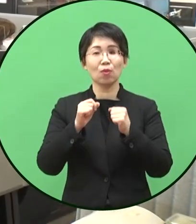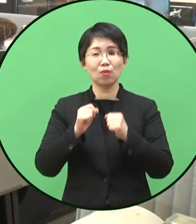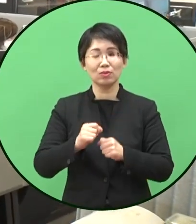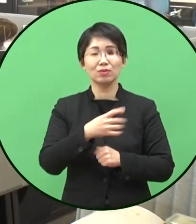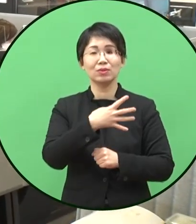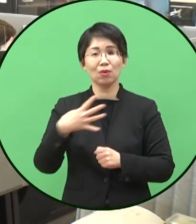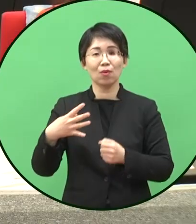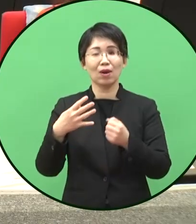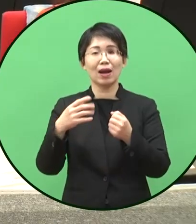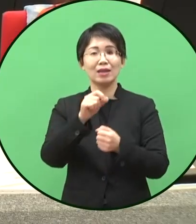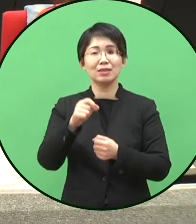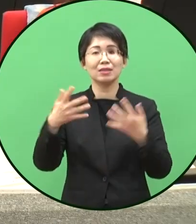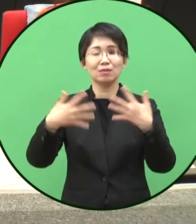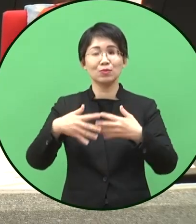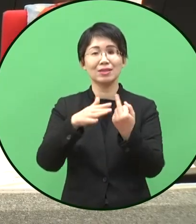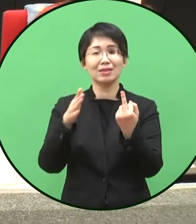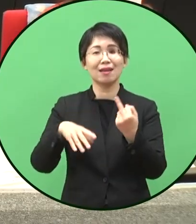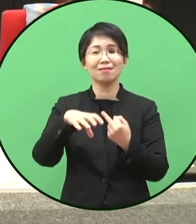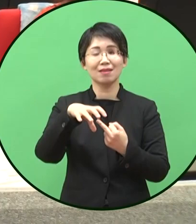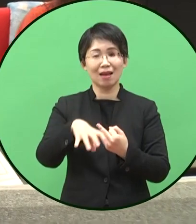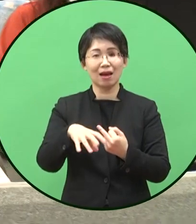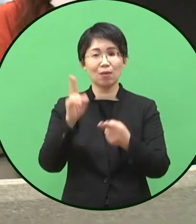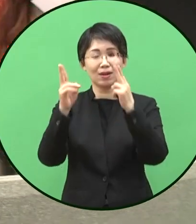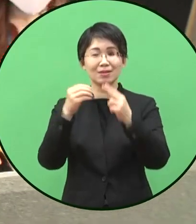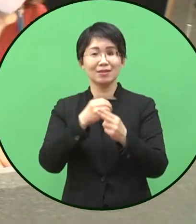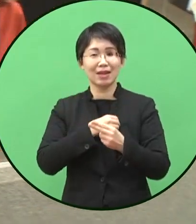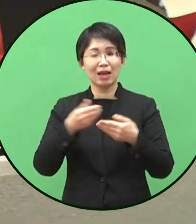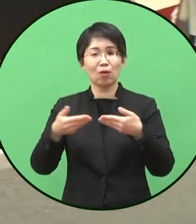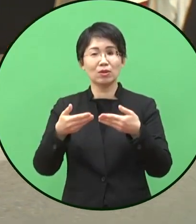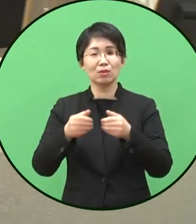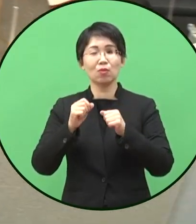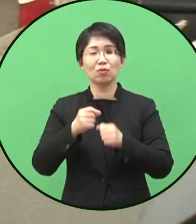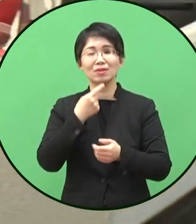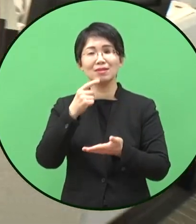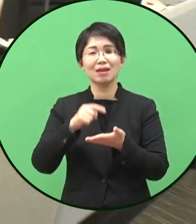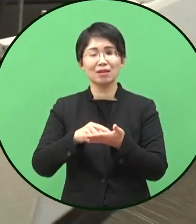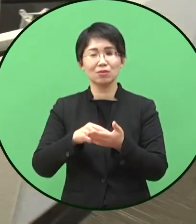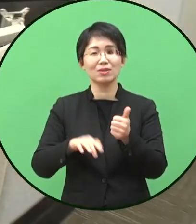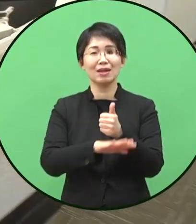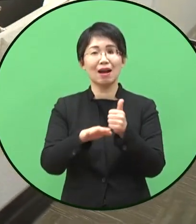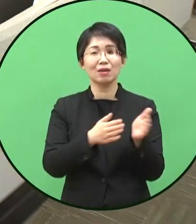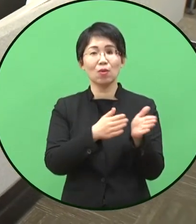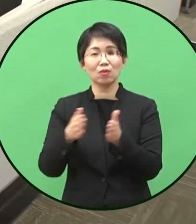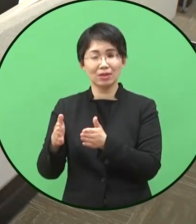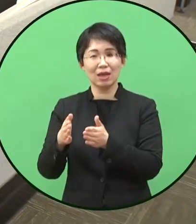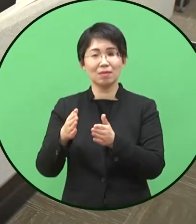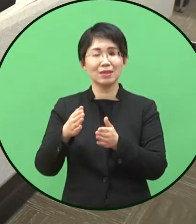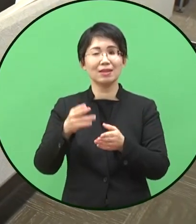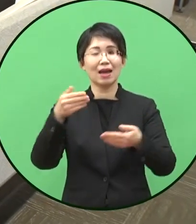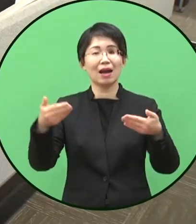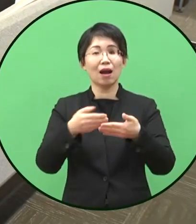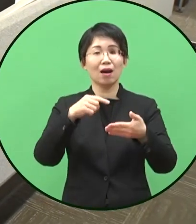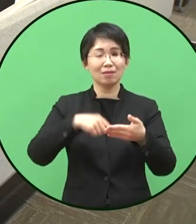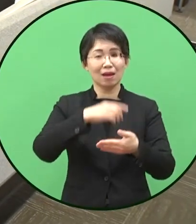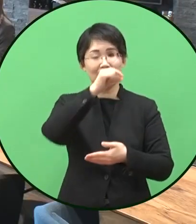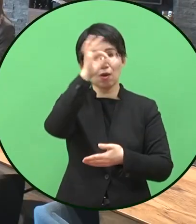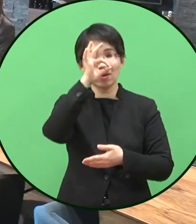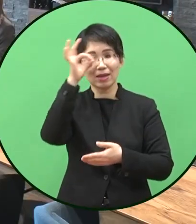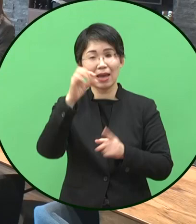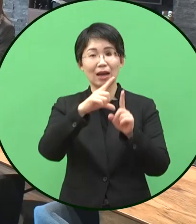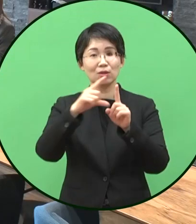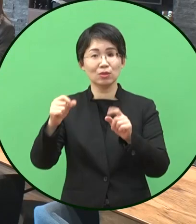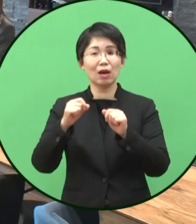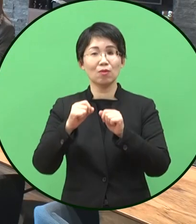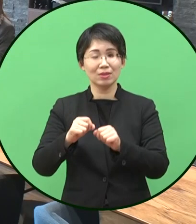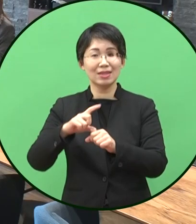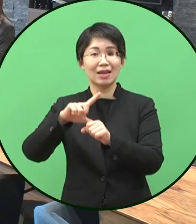市事務機センターは社員が働きやすい環境の整備やオフィス見学ツアーなどを通じた地